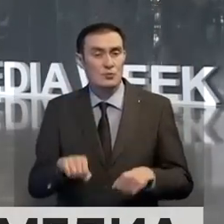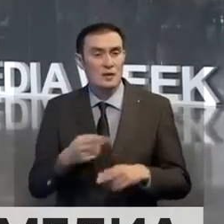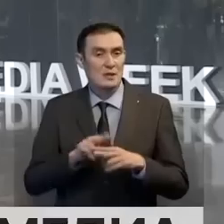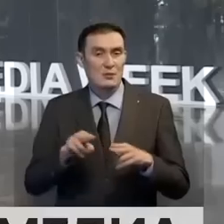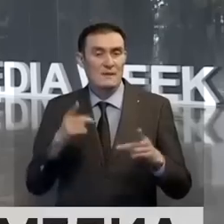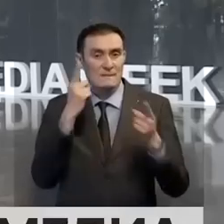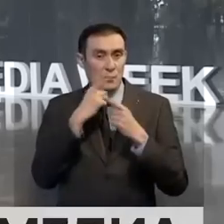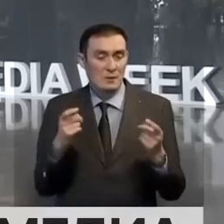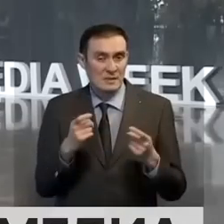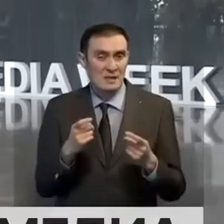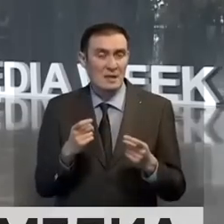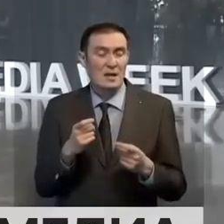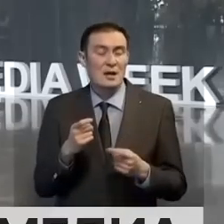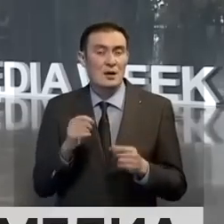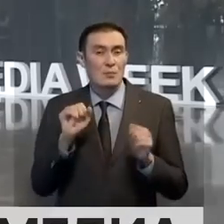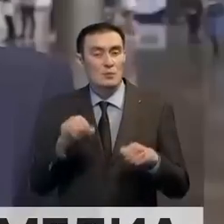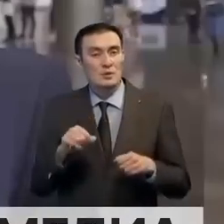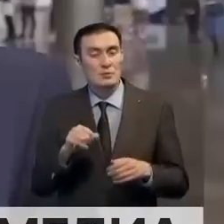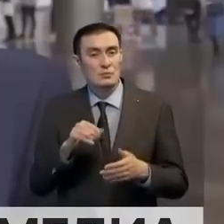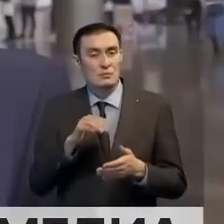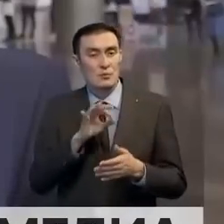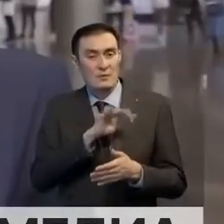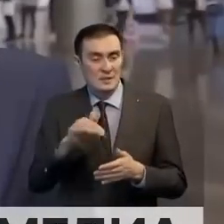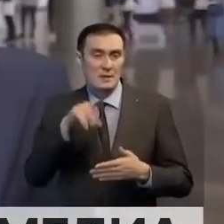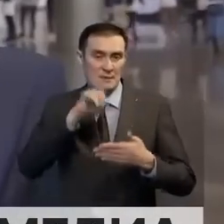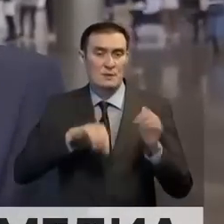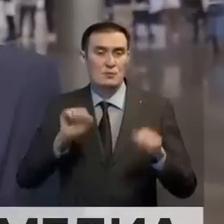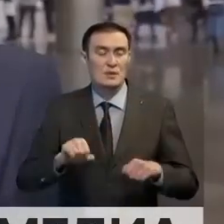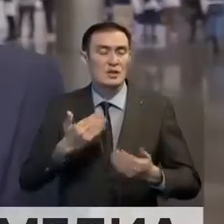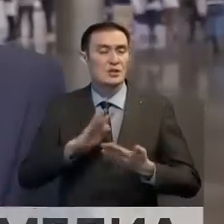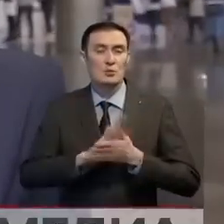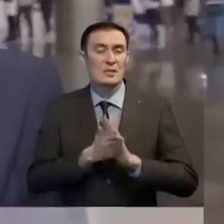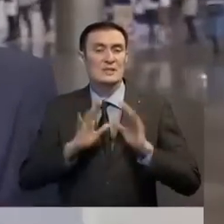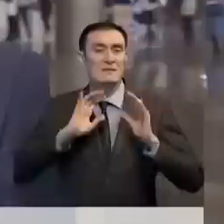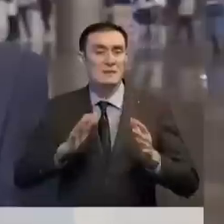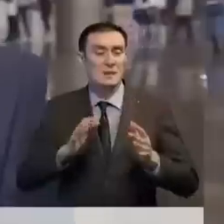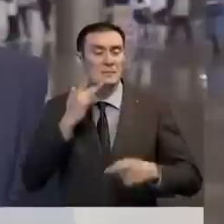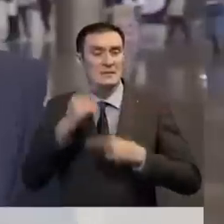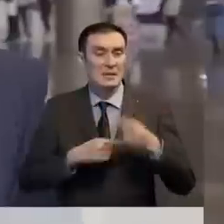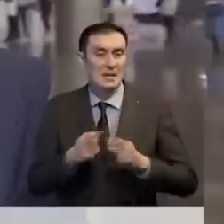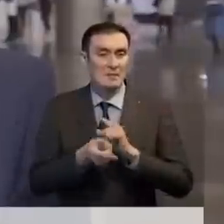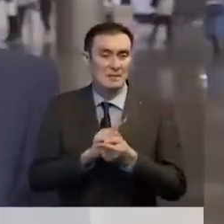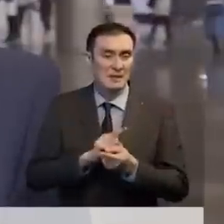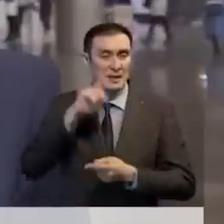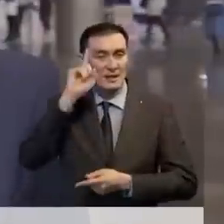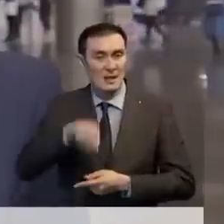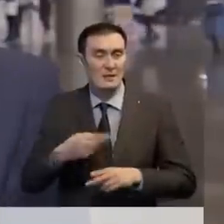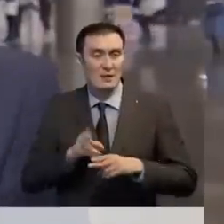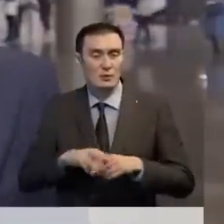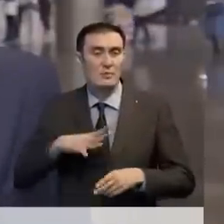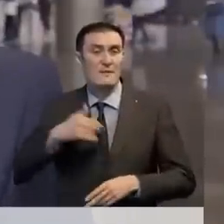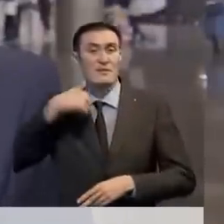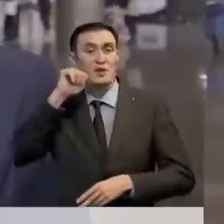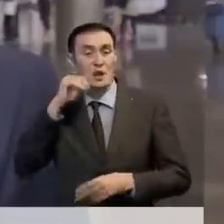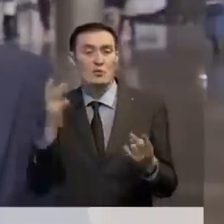информация, которая там выходит, более-менее хотя бы уже можно доверять. Ситуация в мире постоянно меняется. И навыки, которые приобрели вчера, они